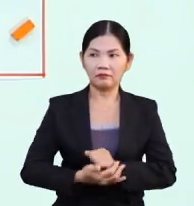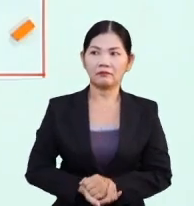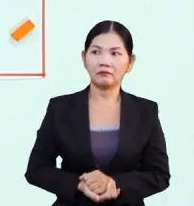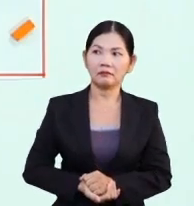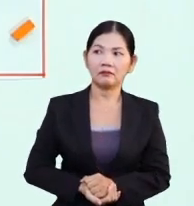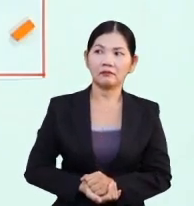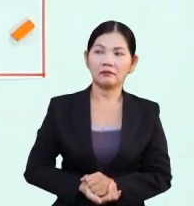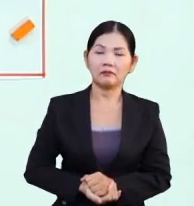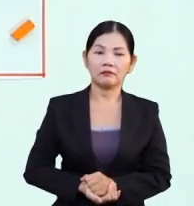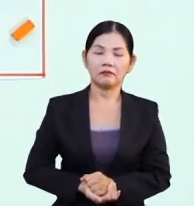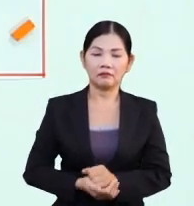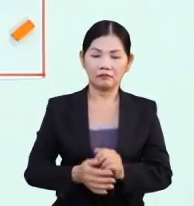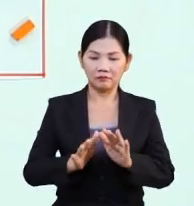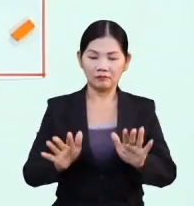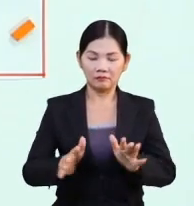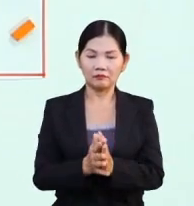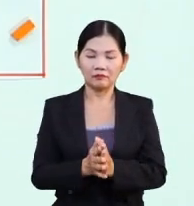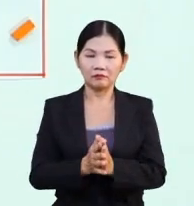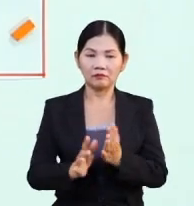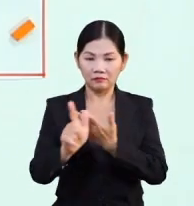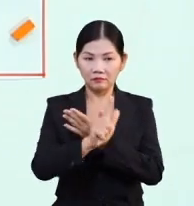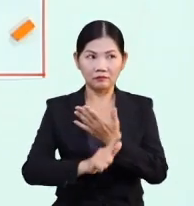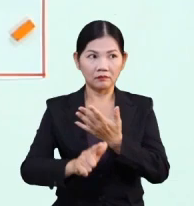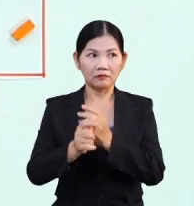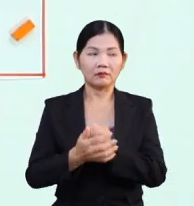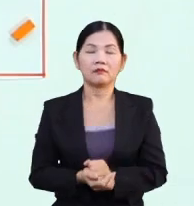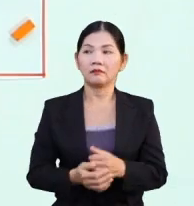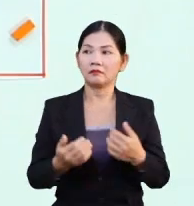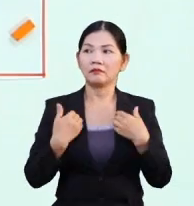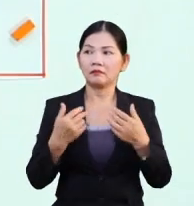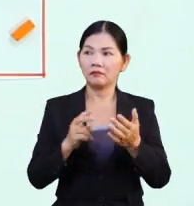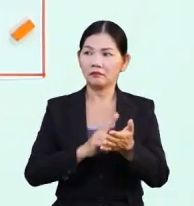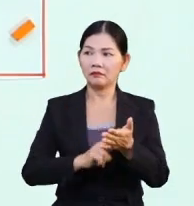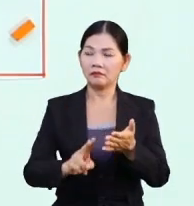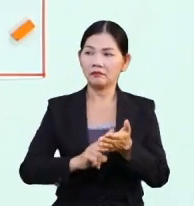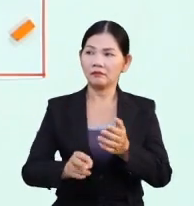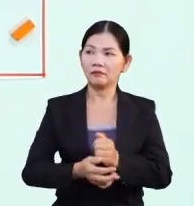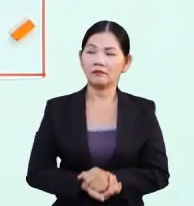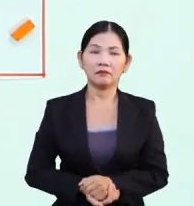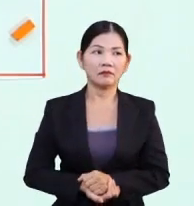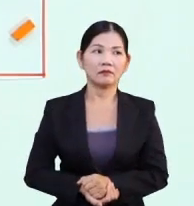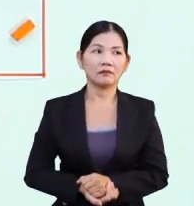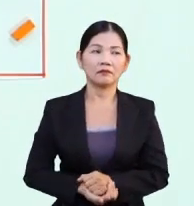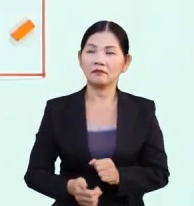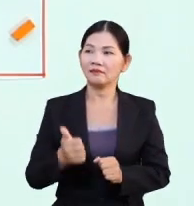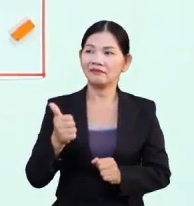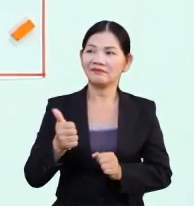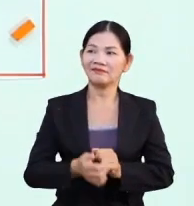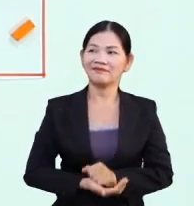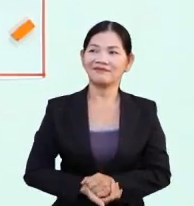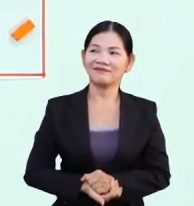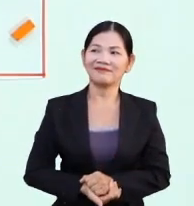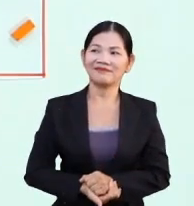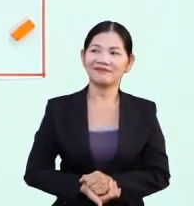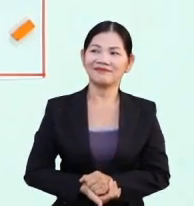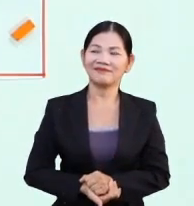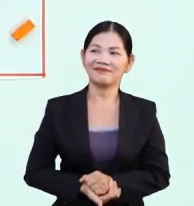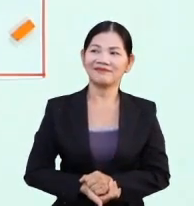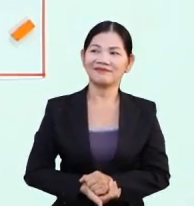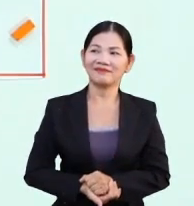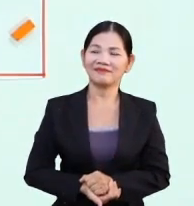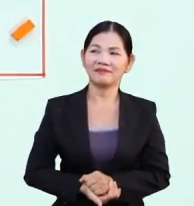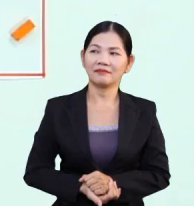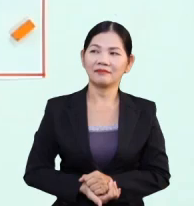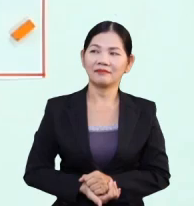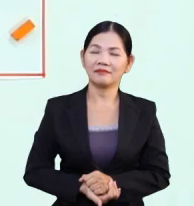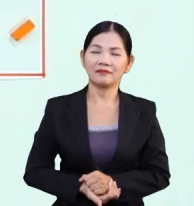ចាចំពោះកូននៅទីជនបទដែលកូនមិនទាន់បានមានបង្គន់អនាម័យប្រើប្រាស់ចាល្អប្រសើរទេកូនចាប្រាប់ប៉ាម៉ាក់ទៅឲ្យគាត់ប